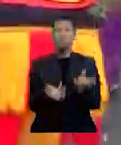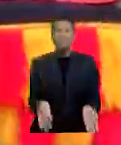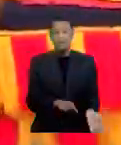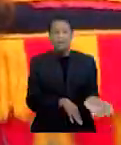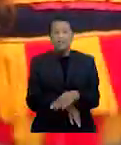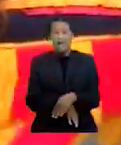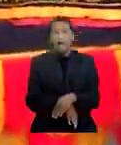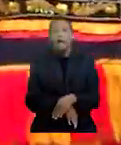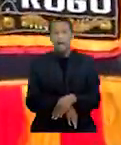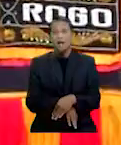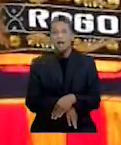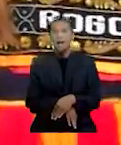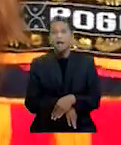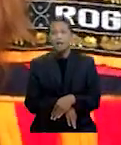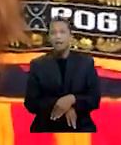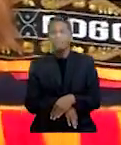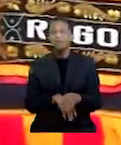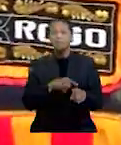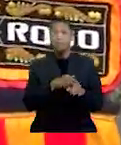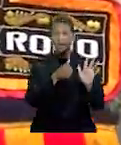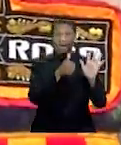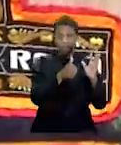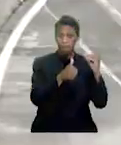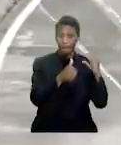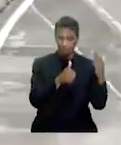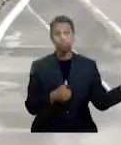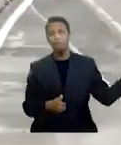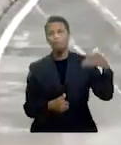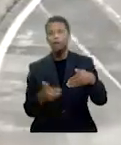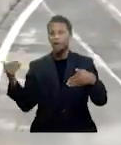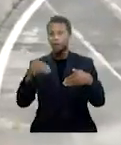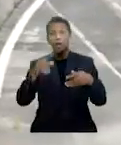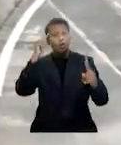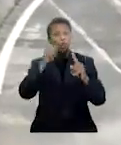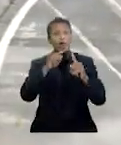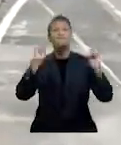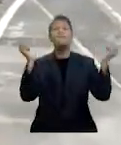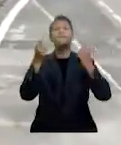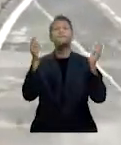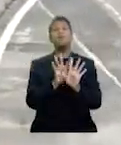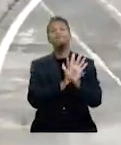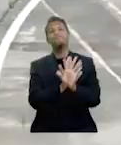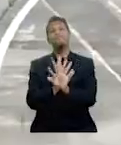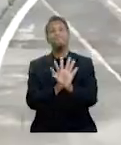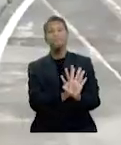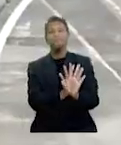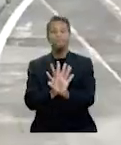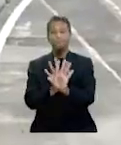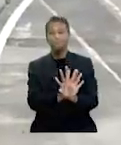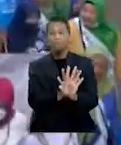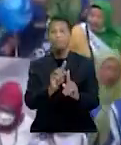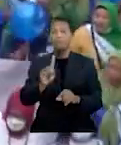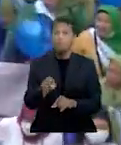datang sekitar pukul 6 pagi ini menuju ke arah Bundaran HI, dimulai startnya adalah di perempatan Sarinah.